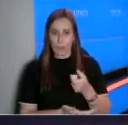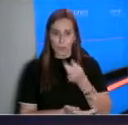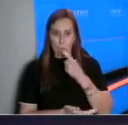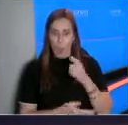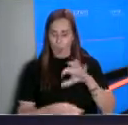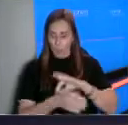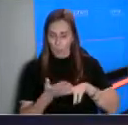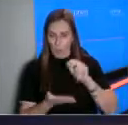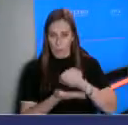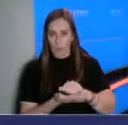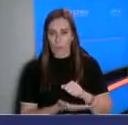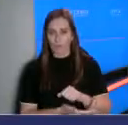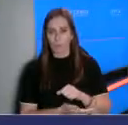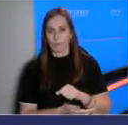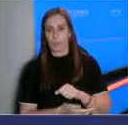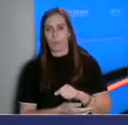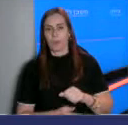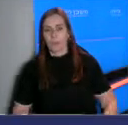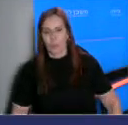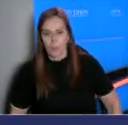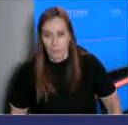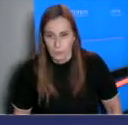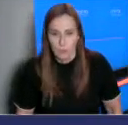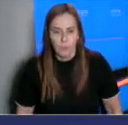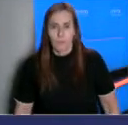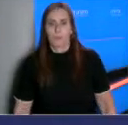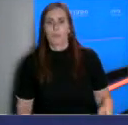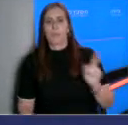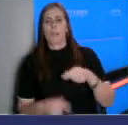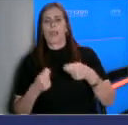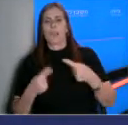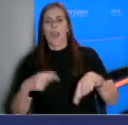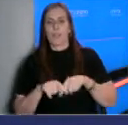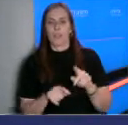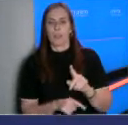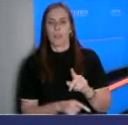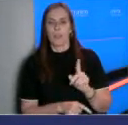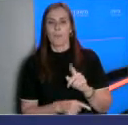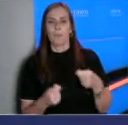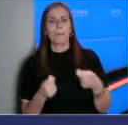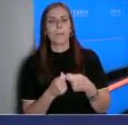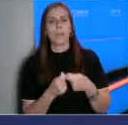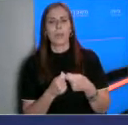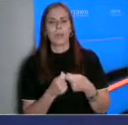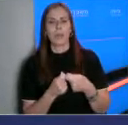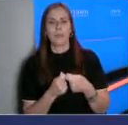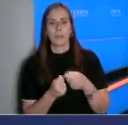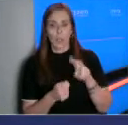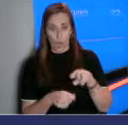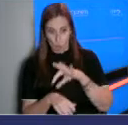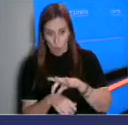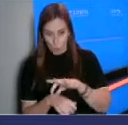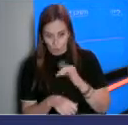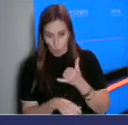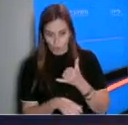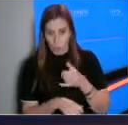צריכה לממן אותה. אני רוצה לשאול, כן. מי הם חברי הוועדה? לא במובן של שמות, מבחינת הפוזיציות. כן. יש שם רופאים, אני